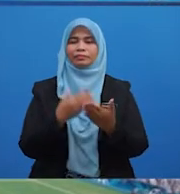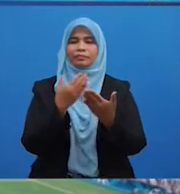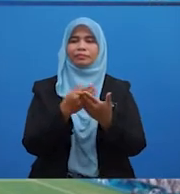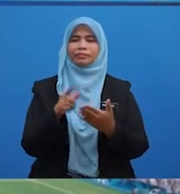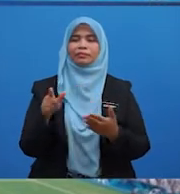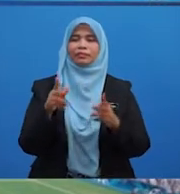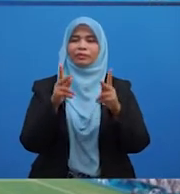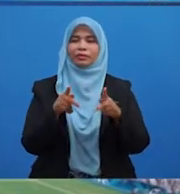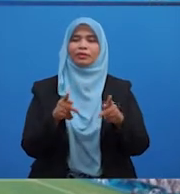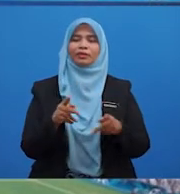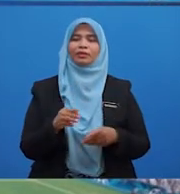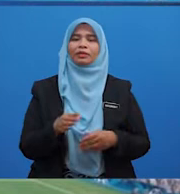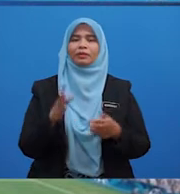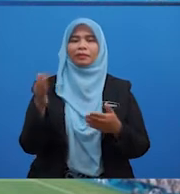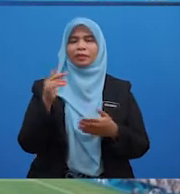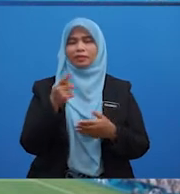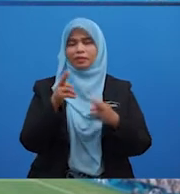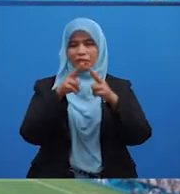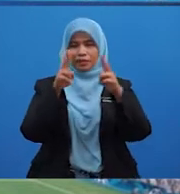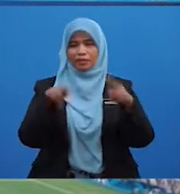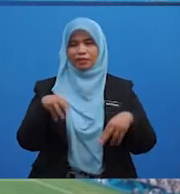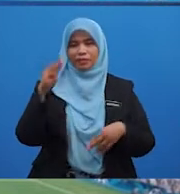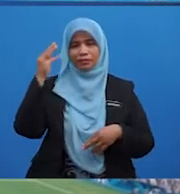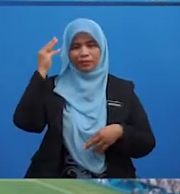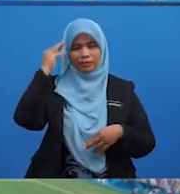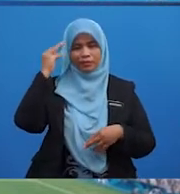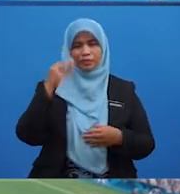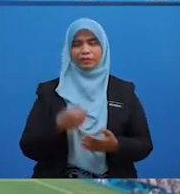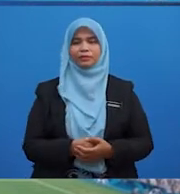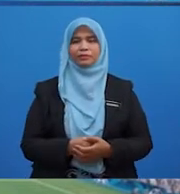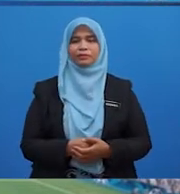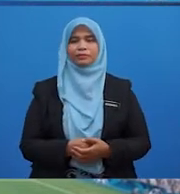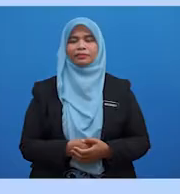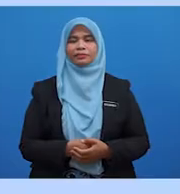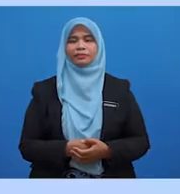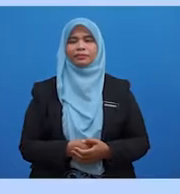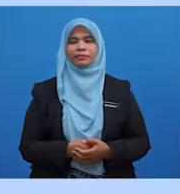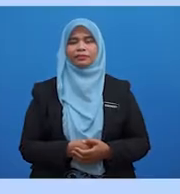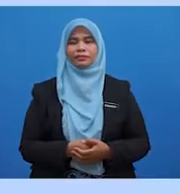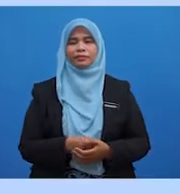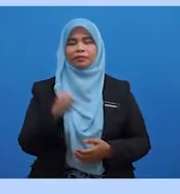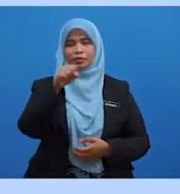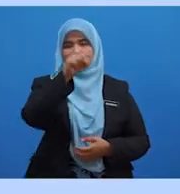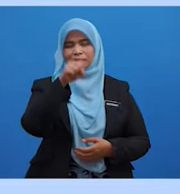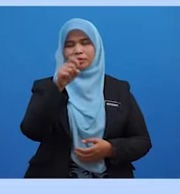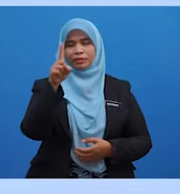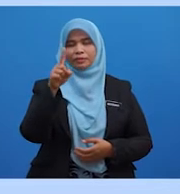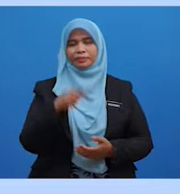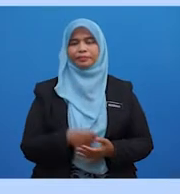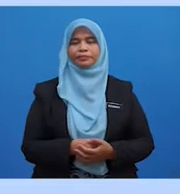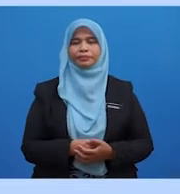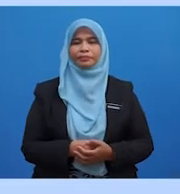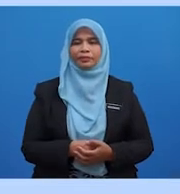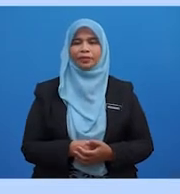Baiklah pelajar-pelajar, mari kita uji minda mengenai sesi pembelajaran kita hari ini. Soalan yang